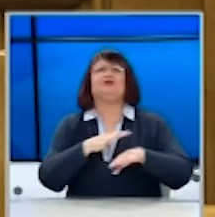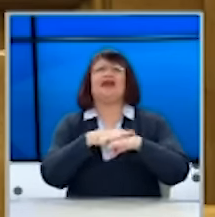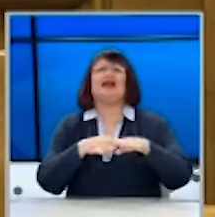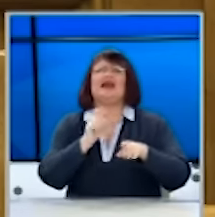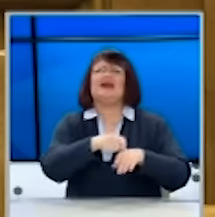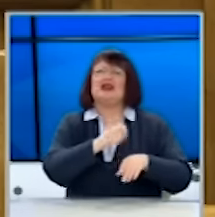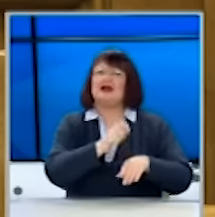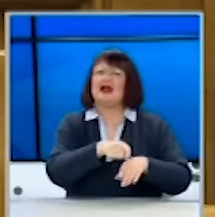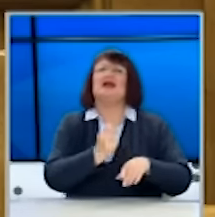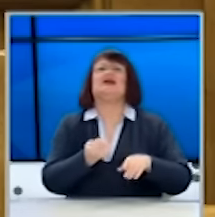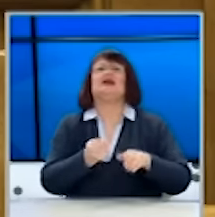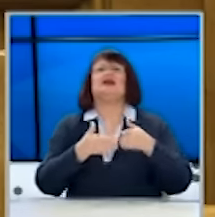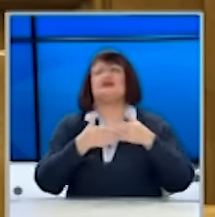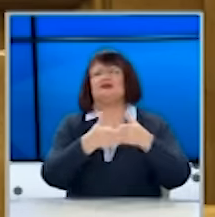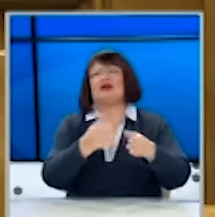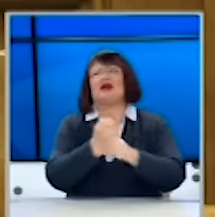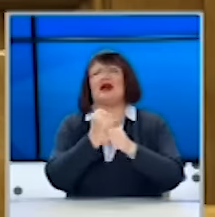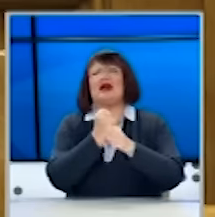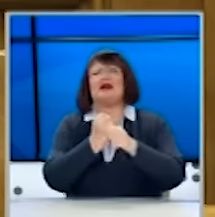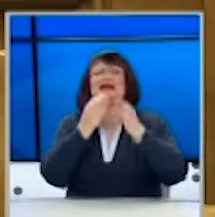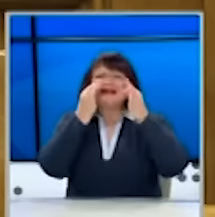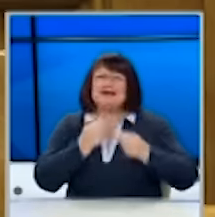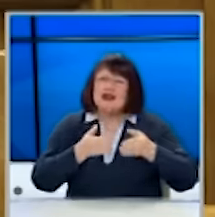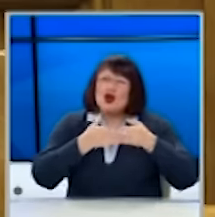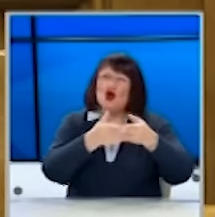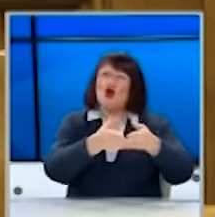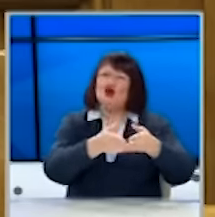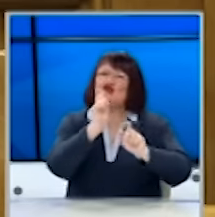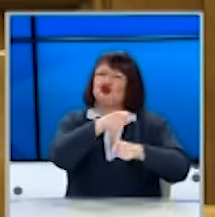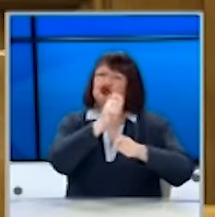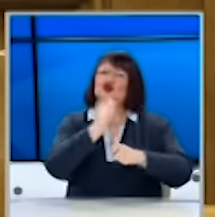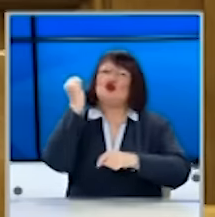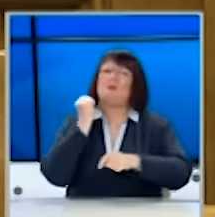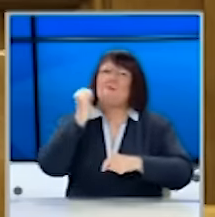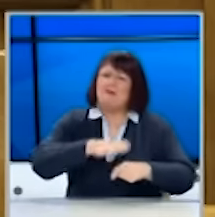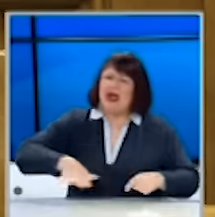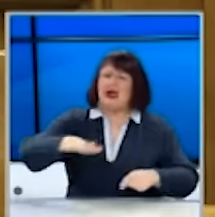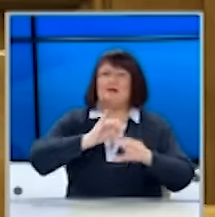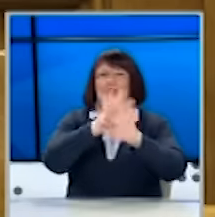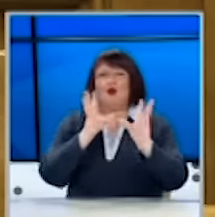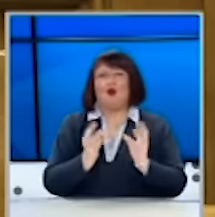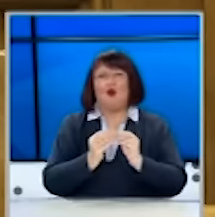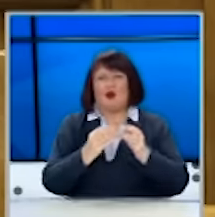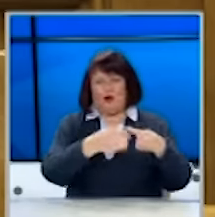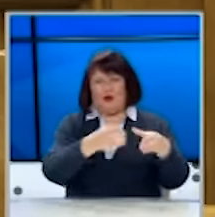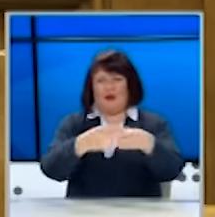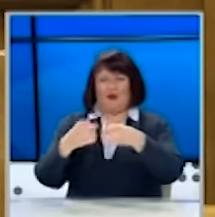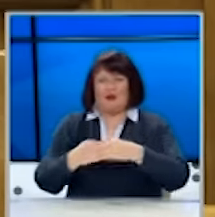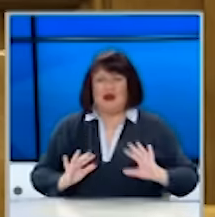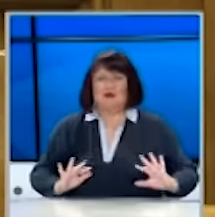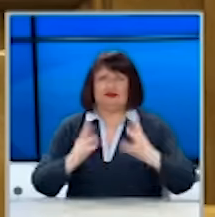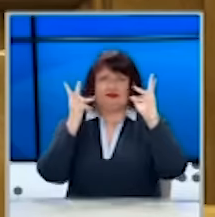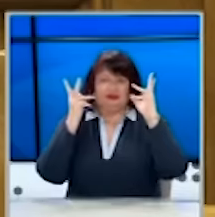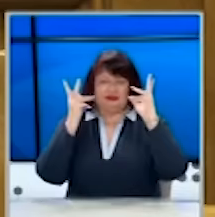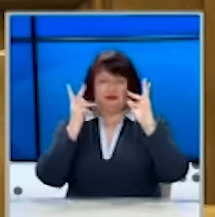της Κόσκο, οι εργάτες στην ναυπηγοεπισκευή, στο πέραμα. Όλοι αυτοί οι κλάδοι παίρνουν